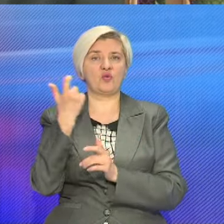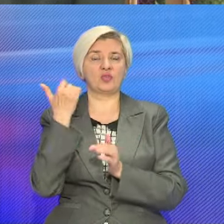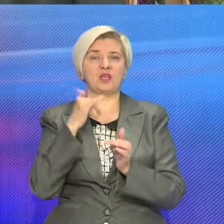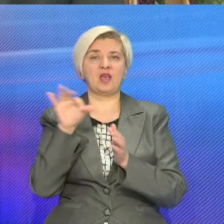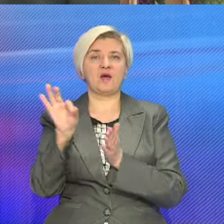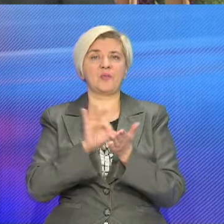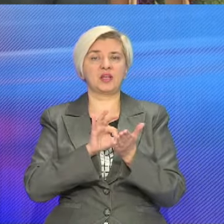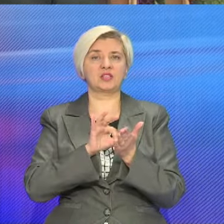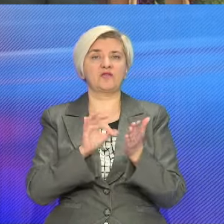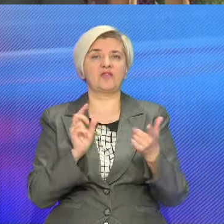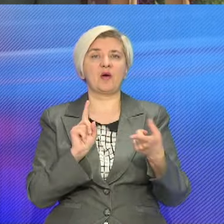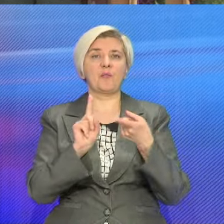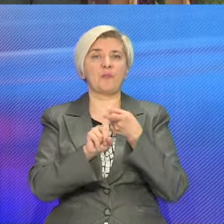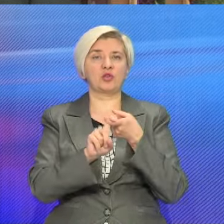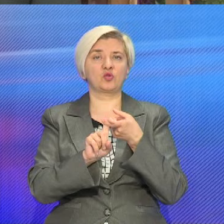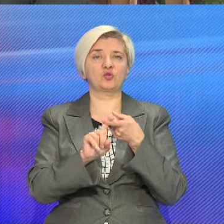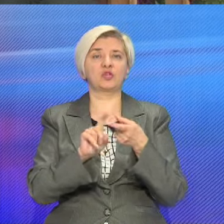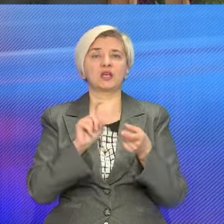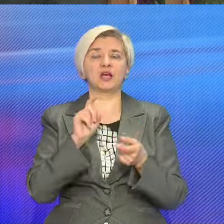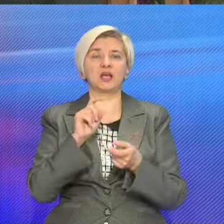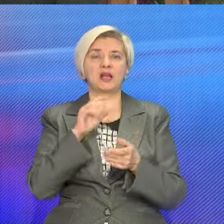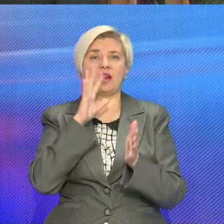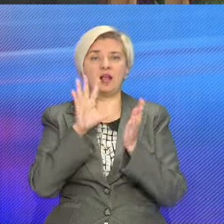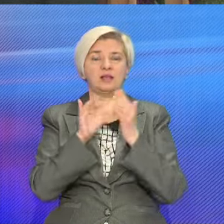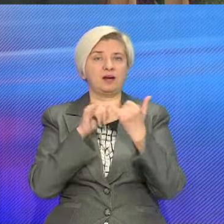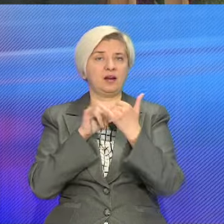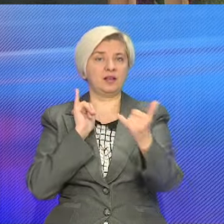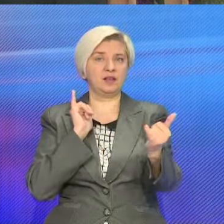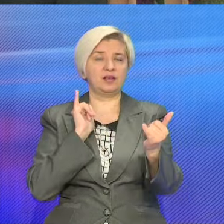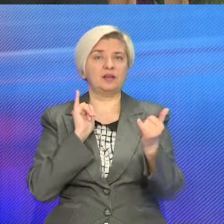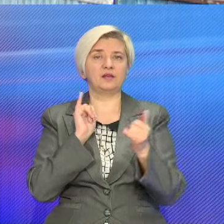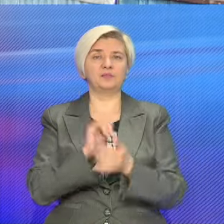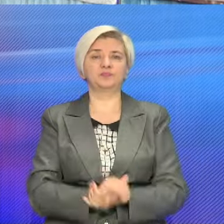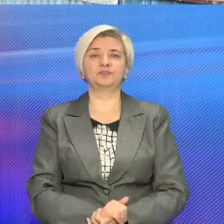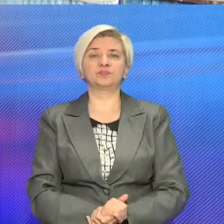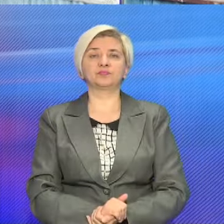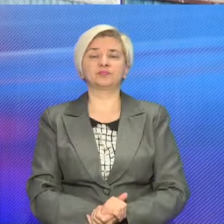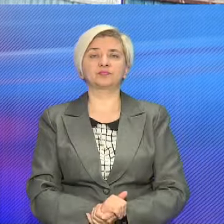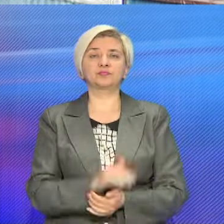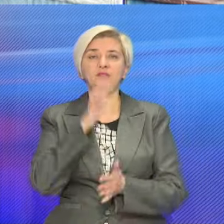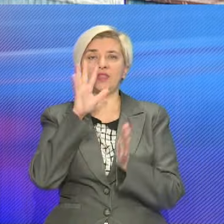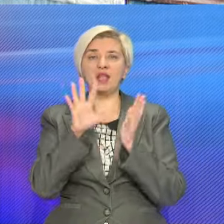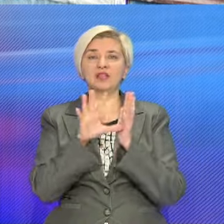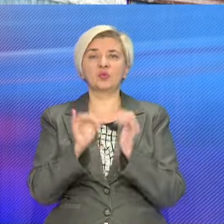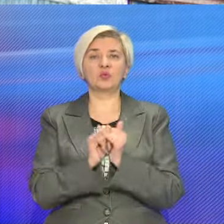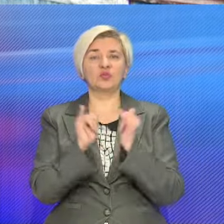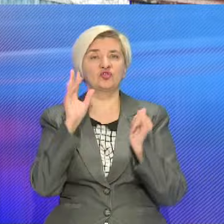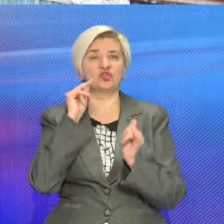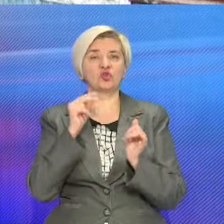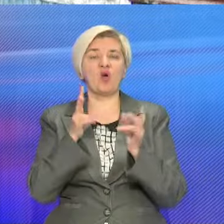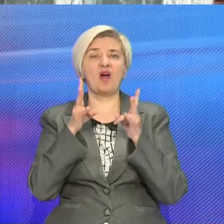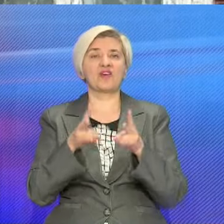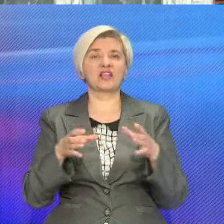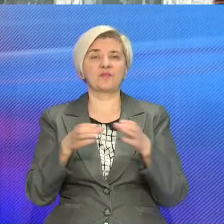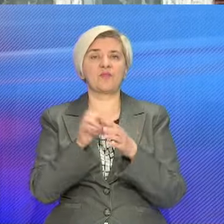подключения линии электропередач и запуска электроэнергии в деревне Бережки. Энергетики повеличили колькость аварийных бригад